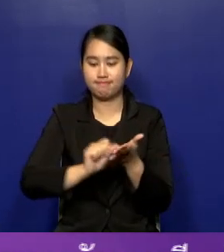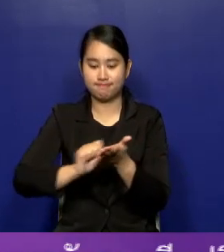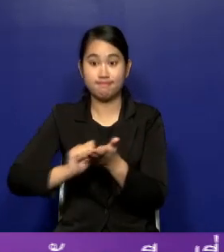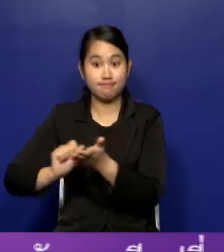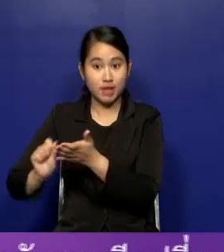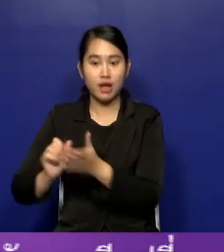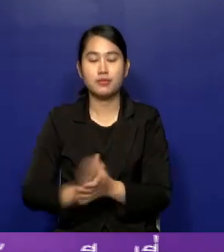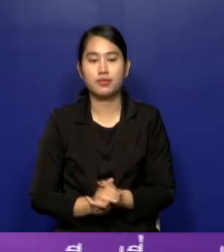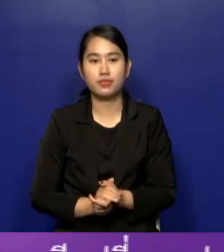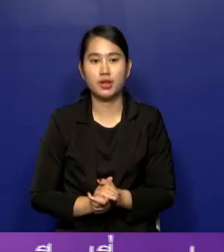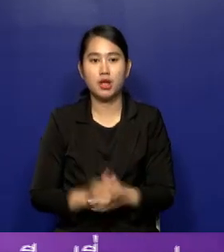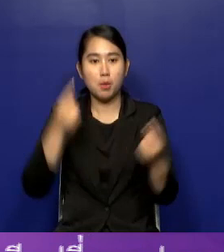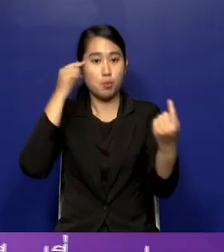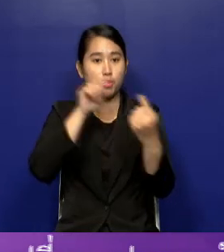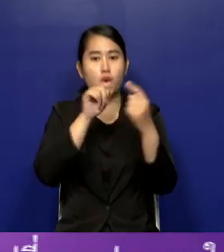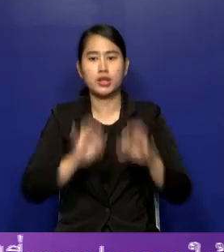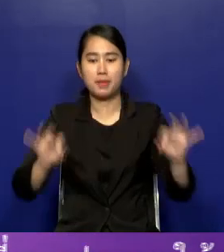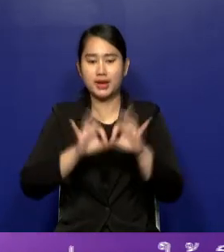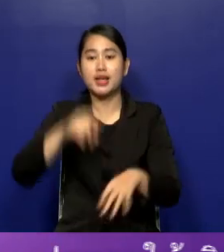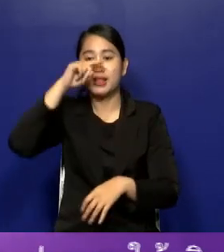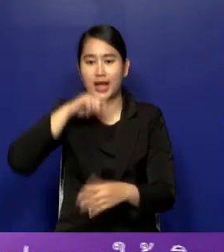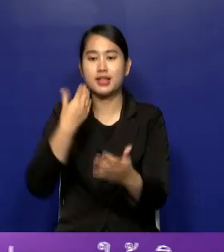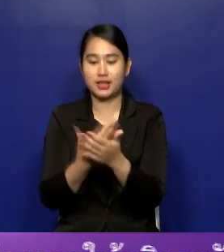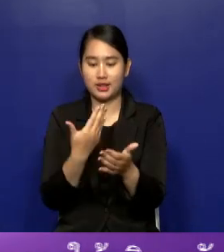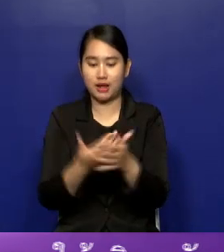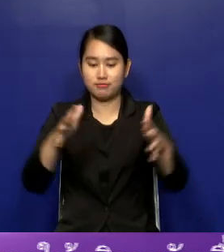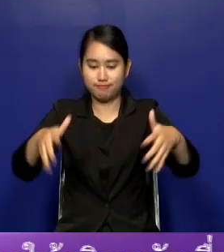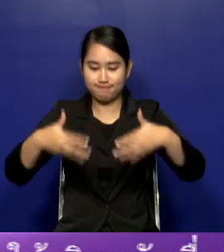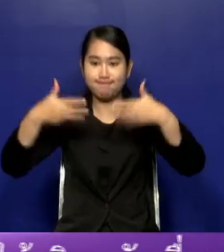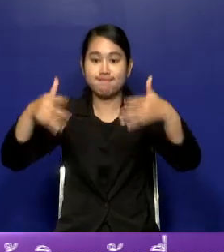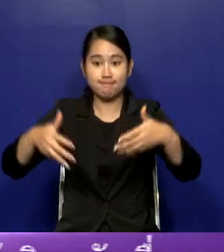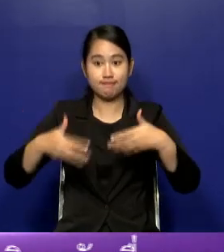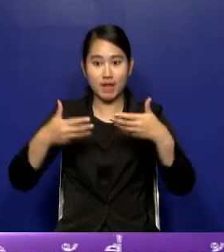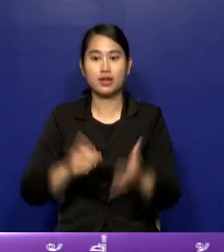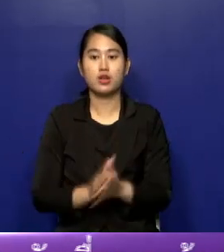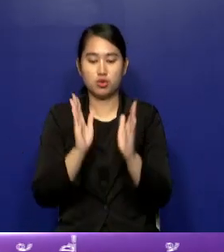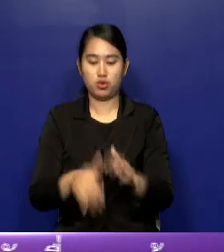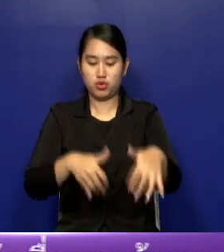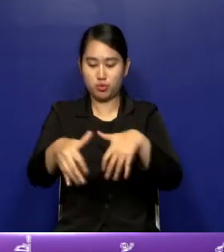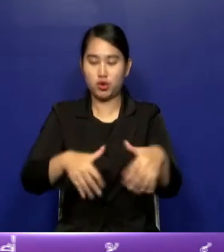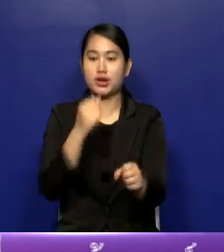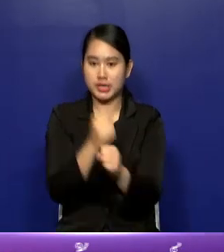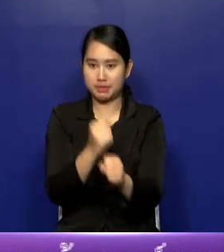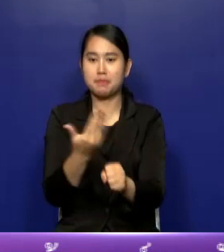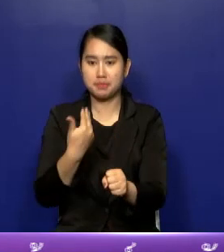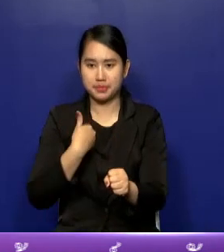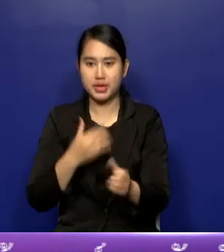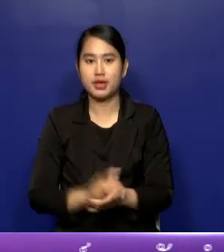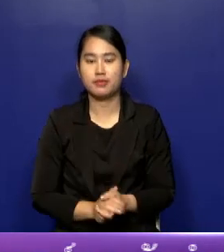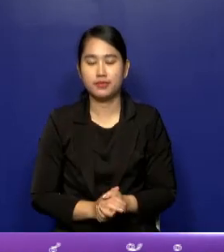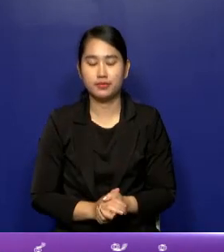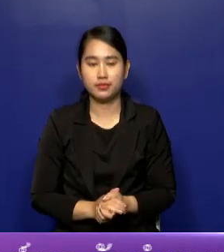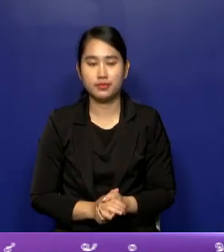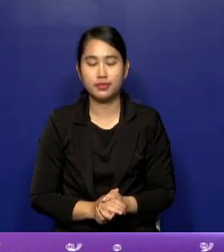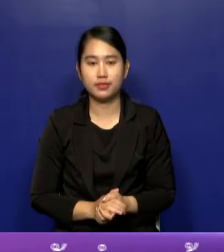ค์ก็คือต้องการให้ประเทศชาตินั้นมีรายได้เพิ่มขึ้นประชาชนมีงานทำนะครับซึ่งก็หลายพื้นที่ประชาชนก็มีความต้องการนะครับในกรณี